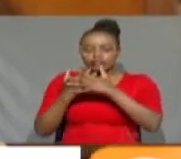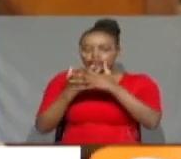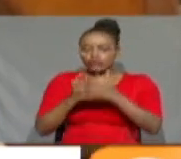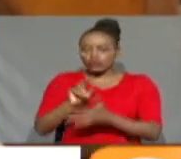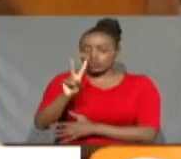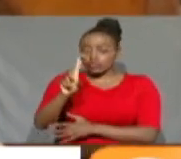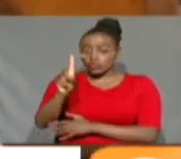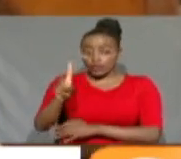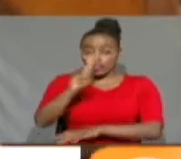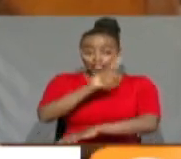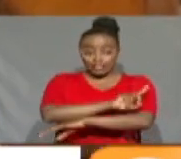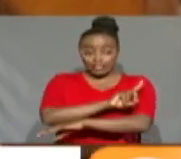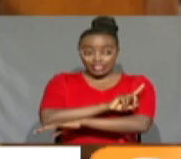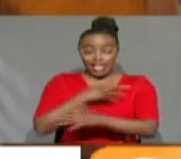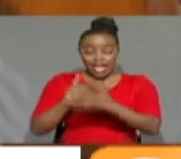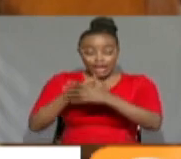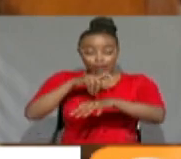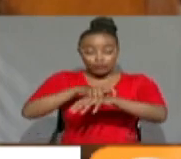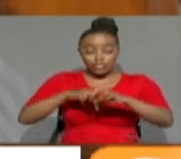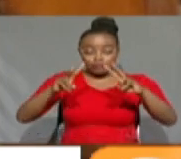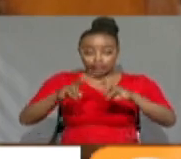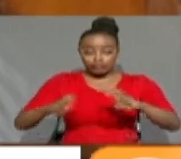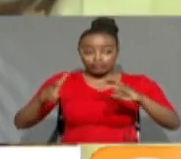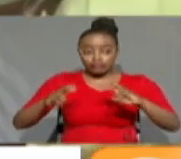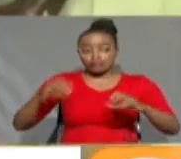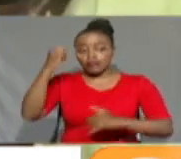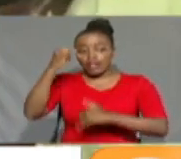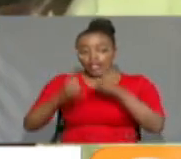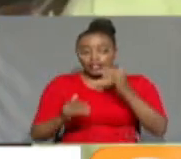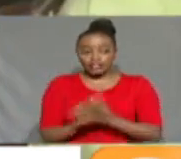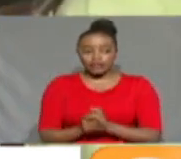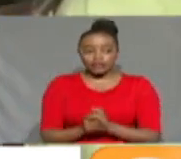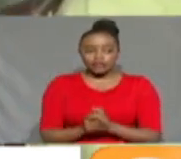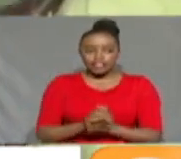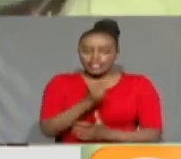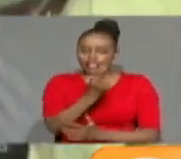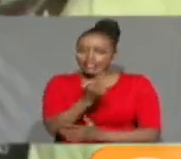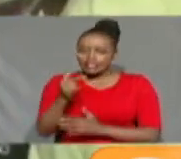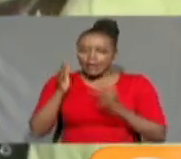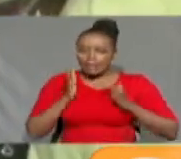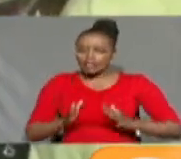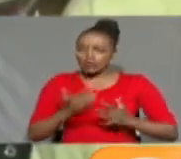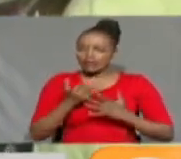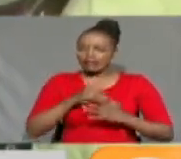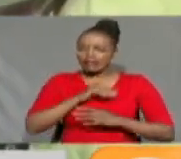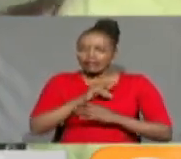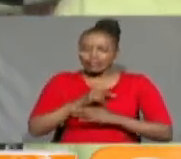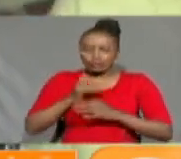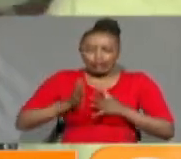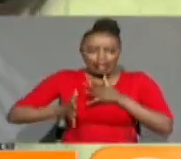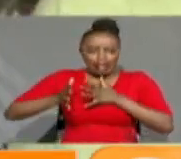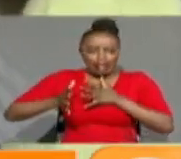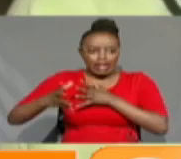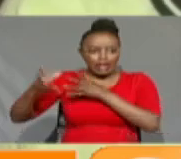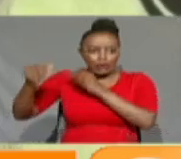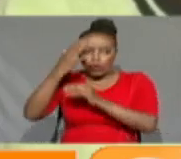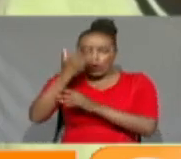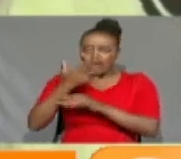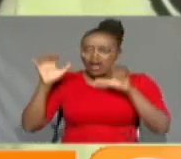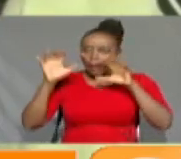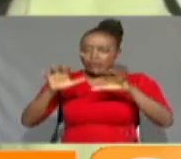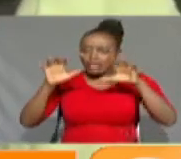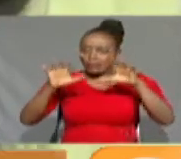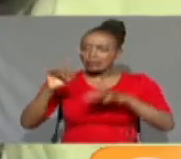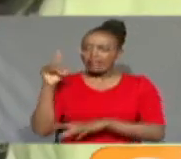siku 21 hadi uchunguzi ukamilike. Sasa ilikuwa kila mtu ni mguni isaidie, mguni isaidie. Mama ametukana matusi